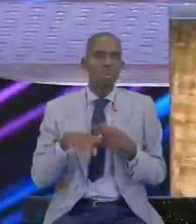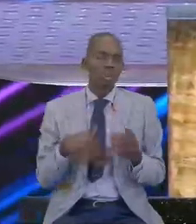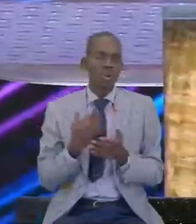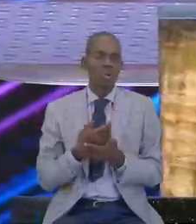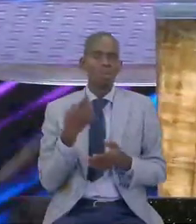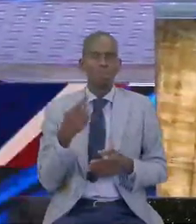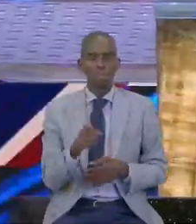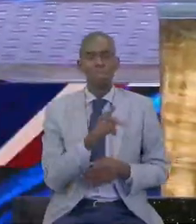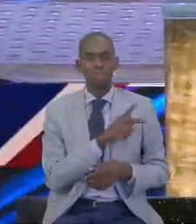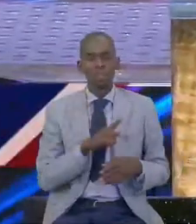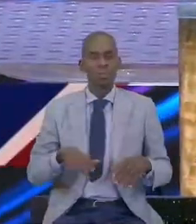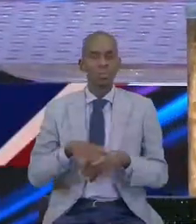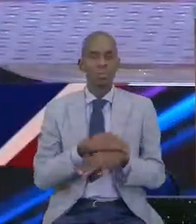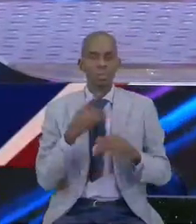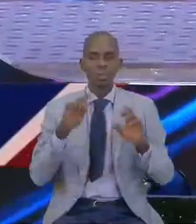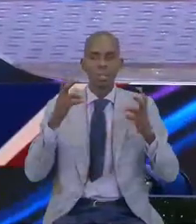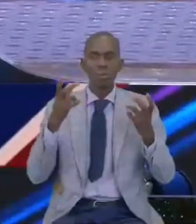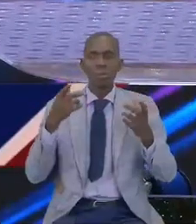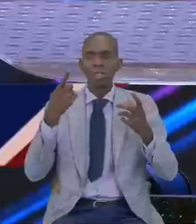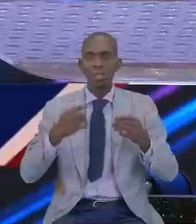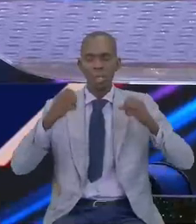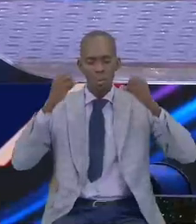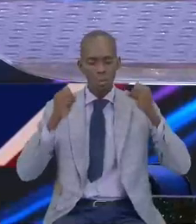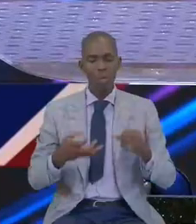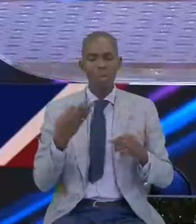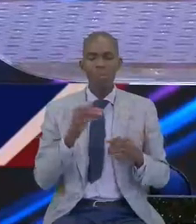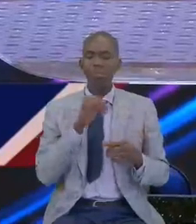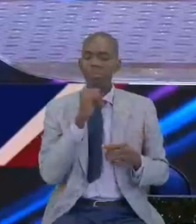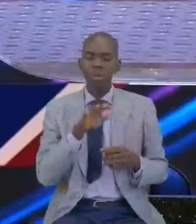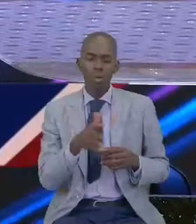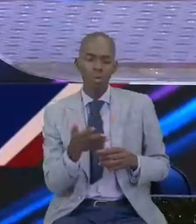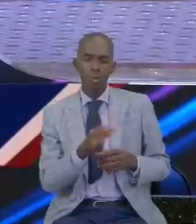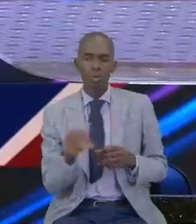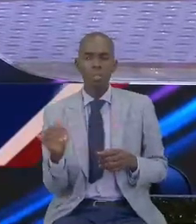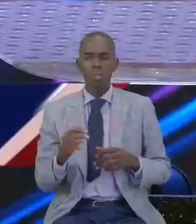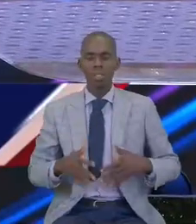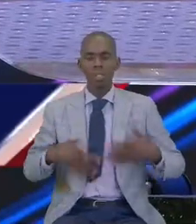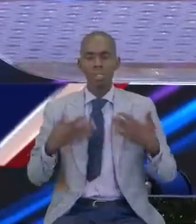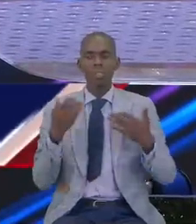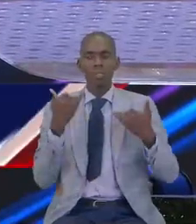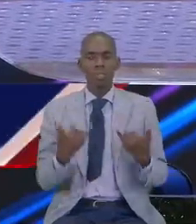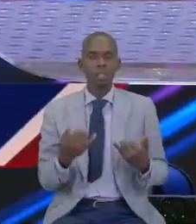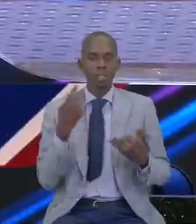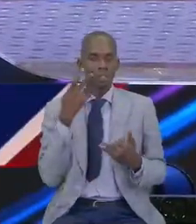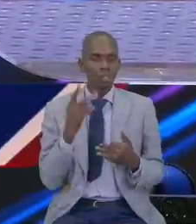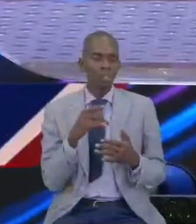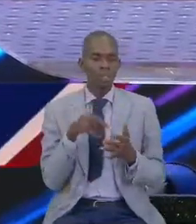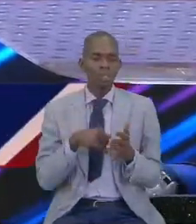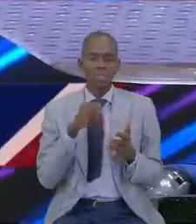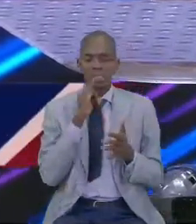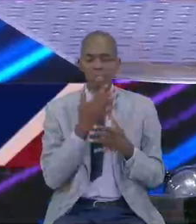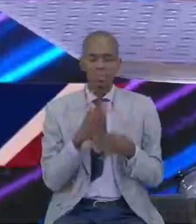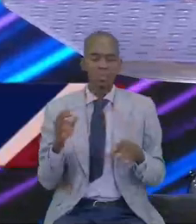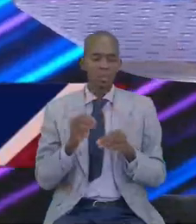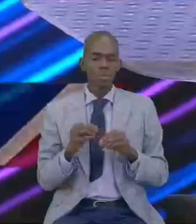puissance d'une vie non compromettante. Nous divisons donc ceci en 3 parties. Premièrement,